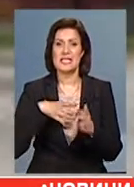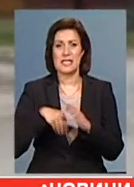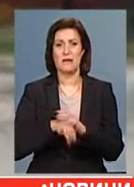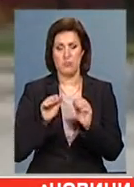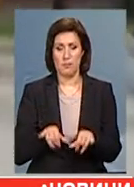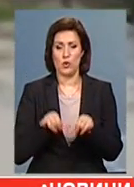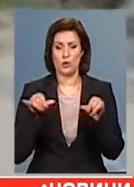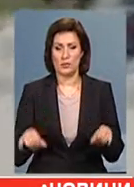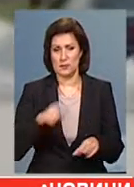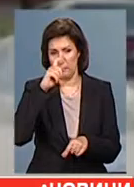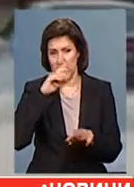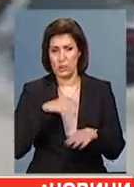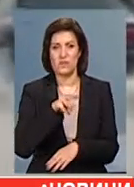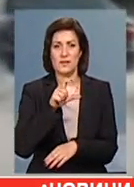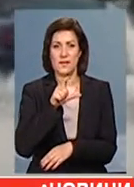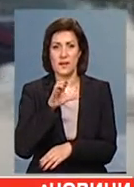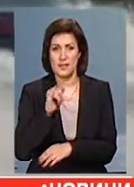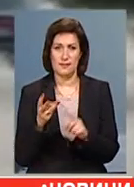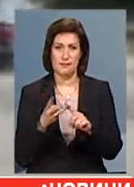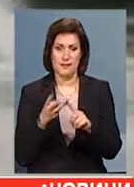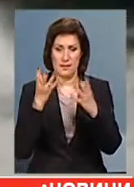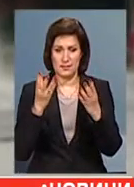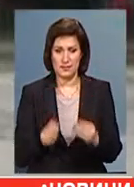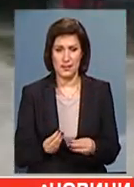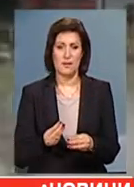може зрости. Негода в Техасі вирує третій день.